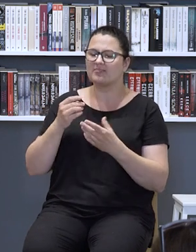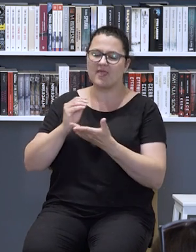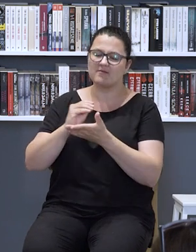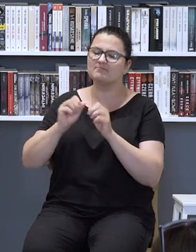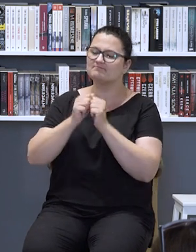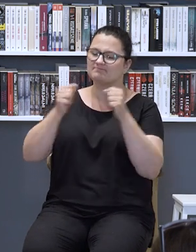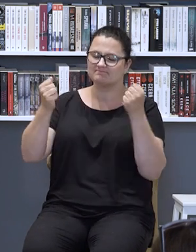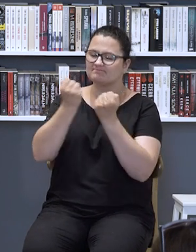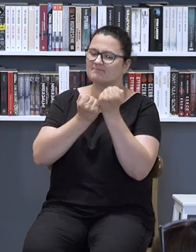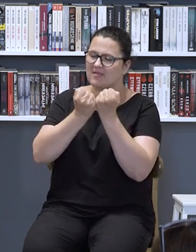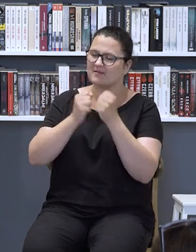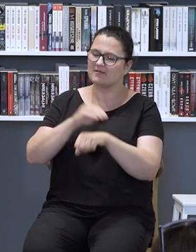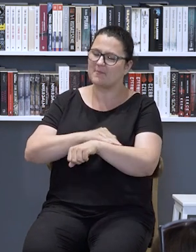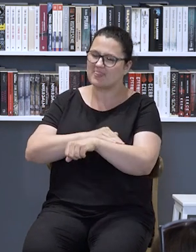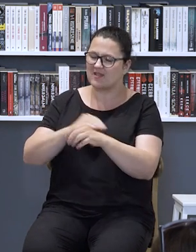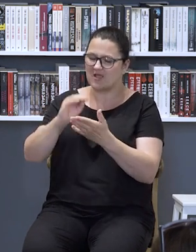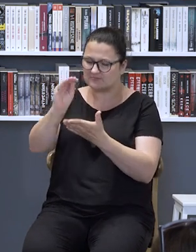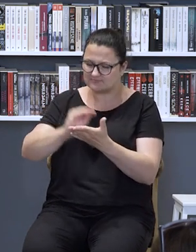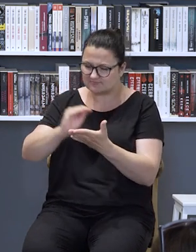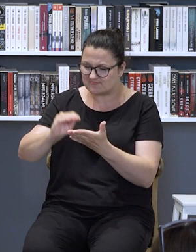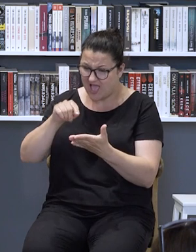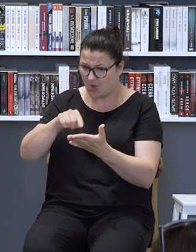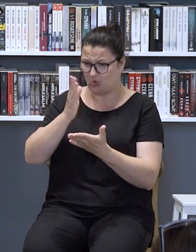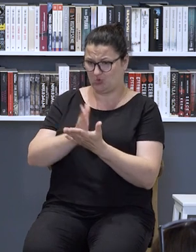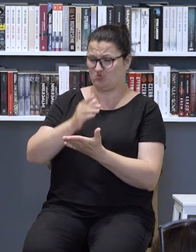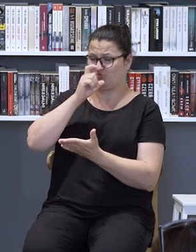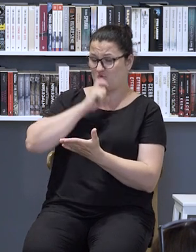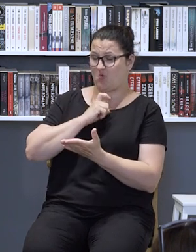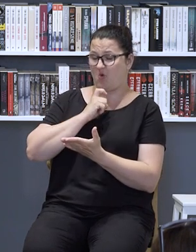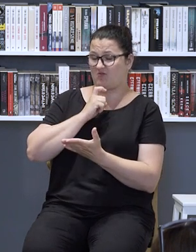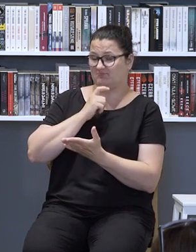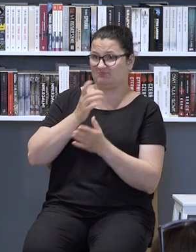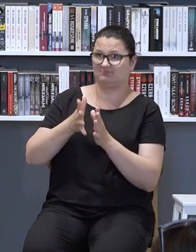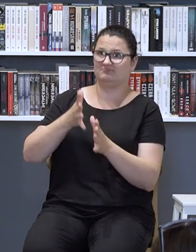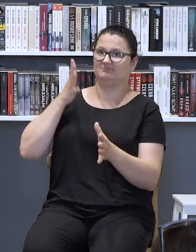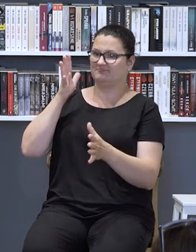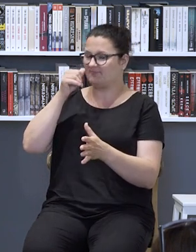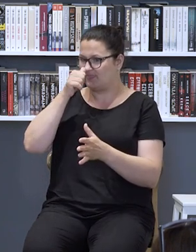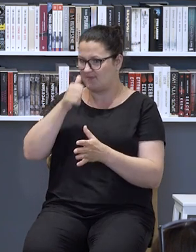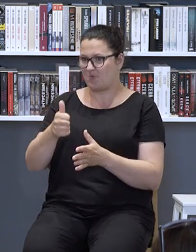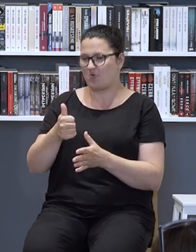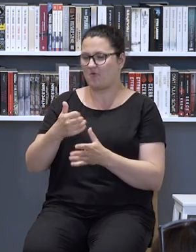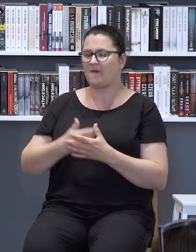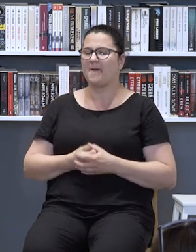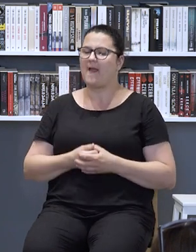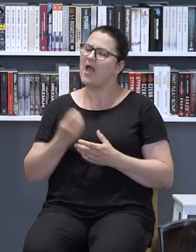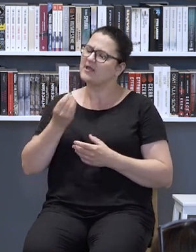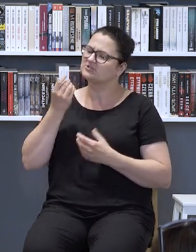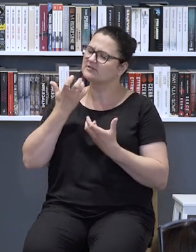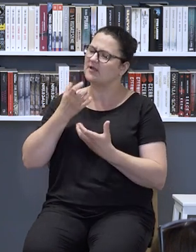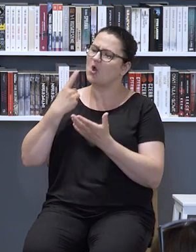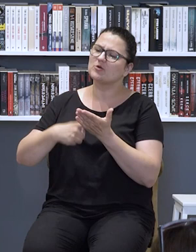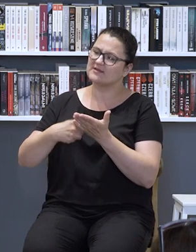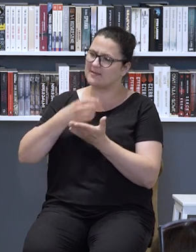będzie zło, prawda? Nie da się tej historii jakby w żaden sposób odkręcić. Natomiast ja jeszcze chciałam zadać ostatnie